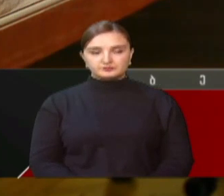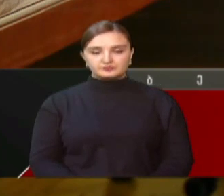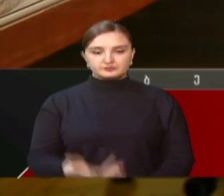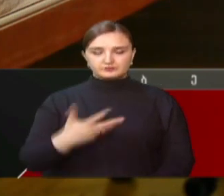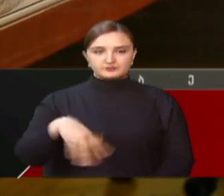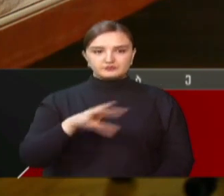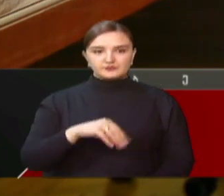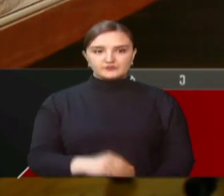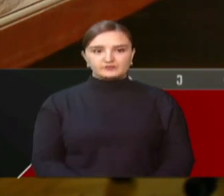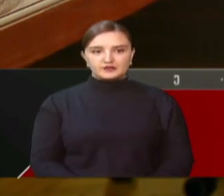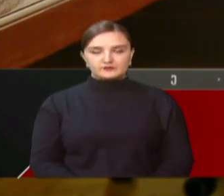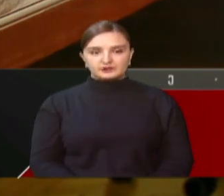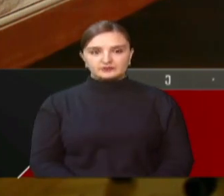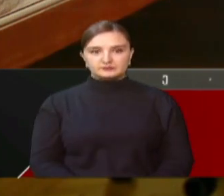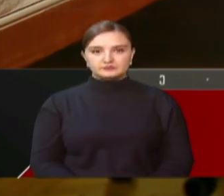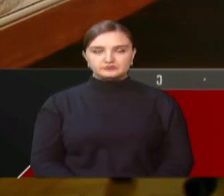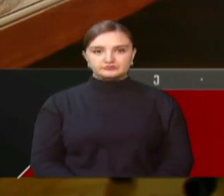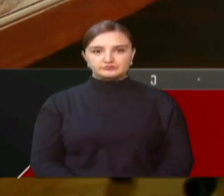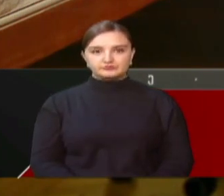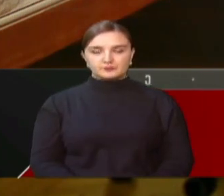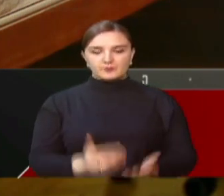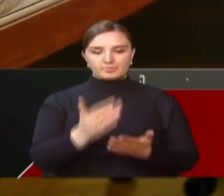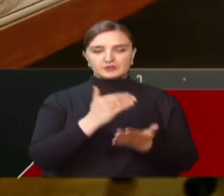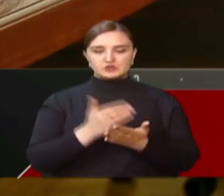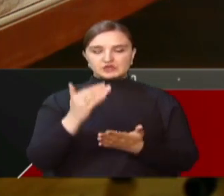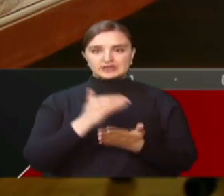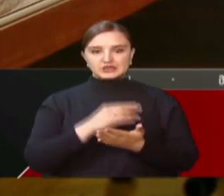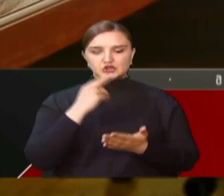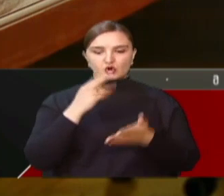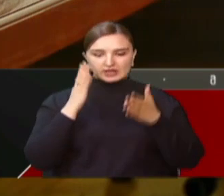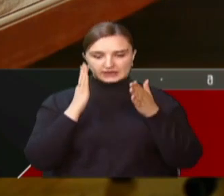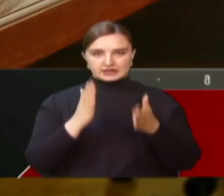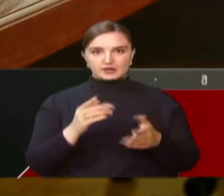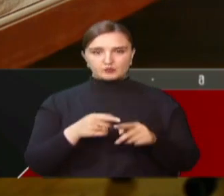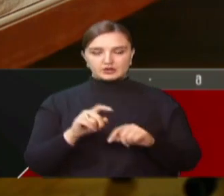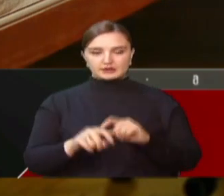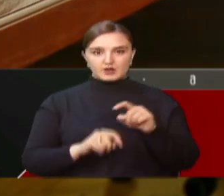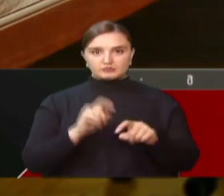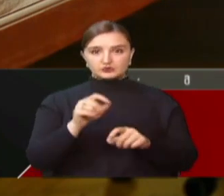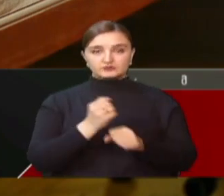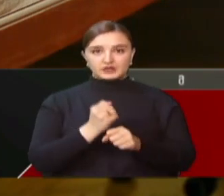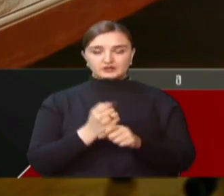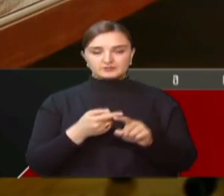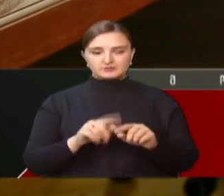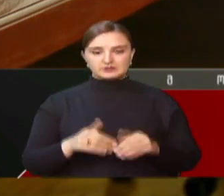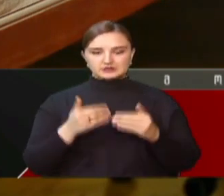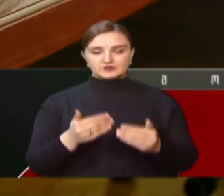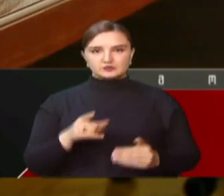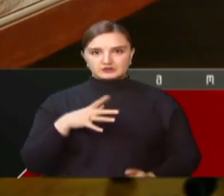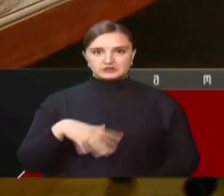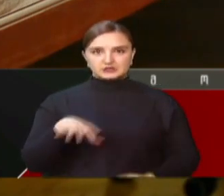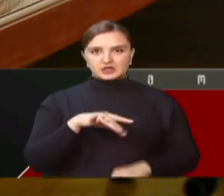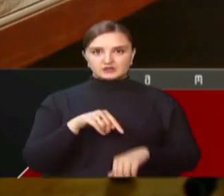ყველა, ასე ვთქვათ, შედეგზე ორიენტირებულ ნაბიჯს ვდგავთ იმისთვის, რომ ქვეყანამ